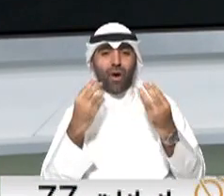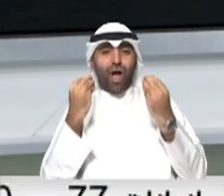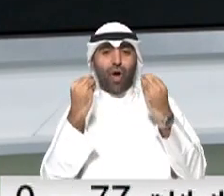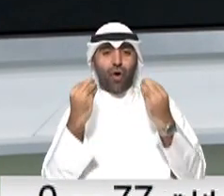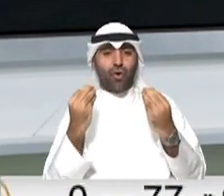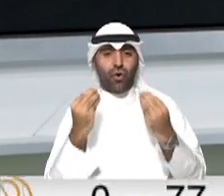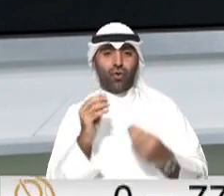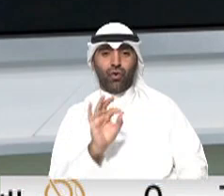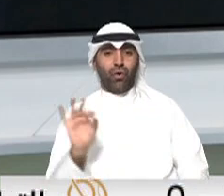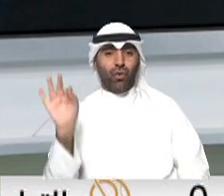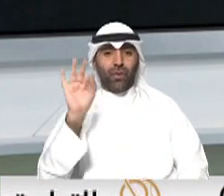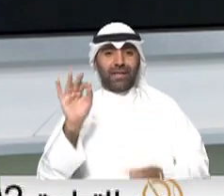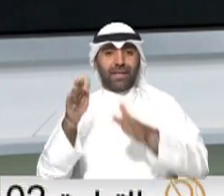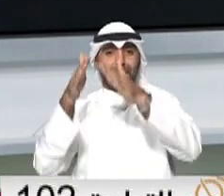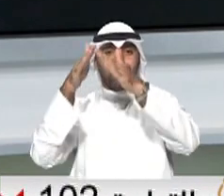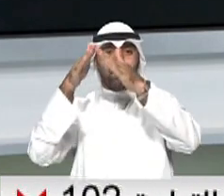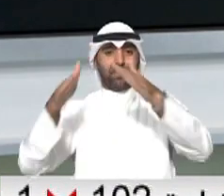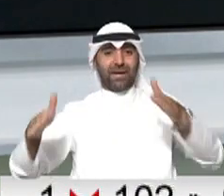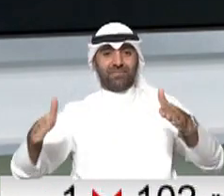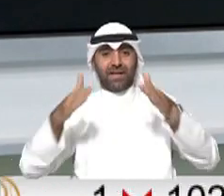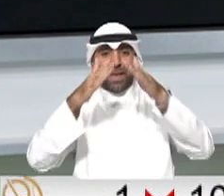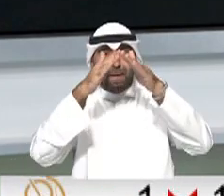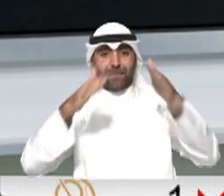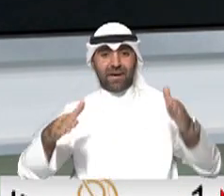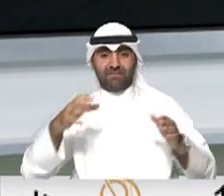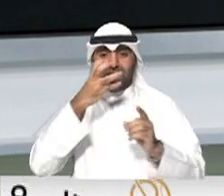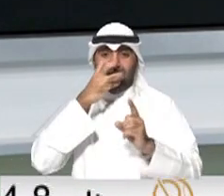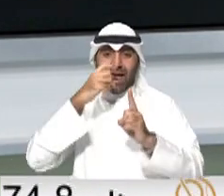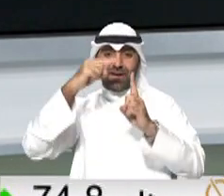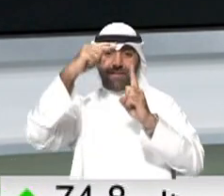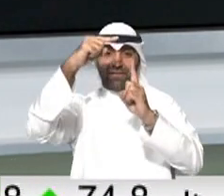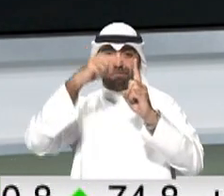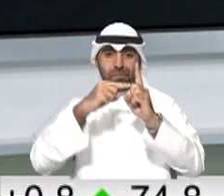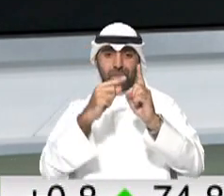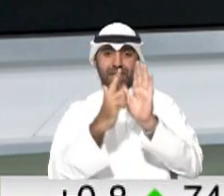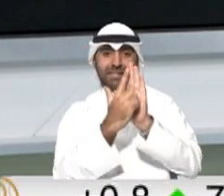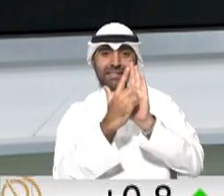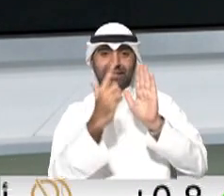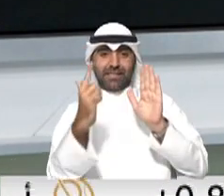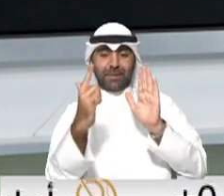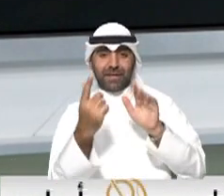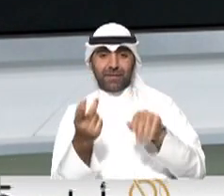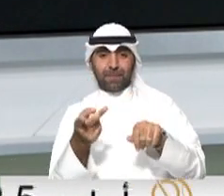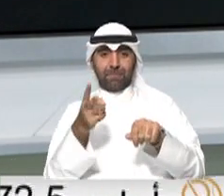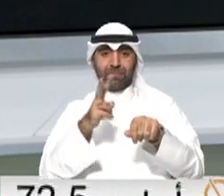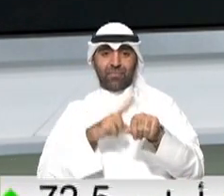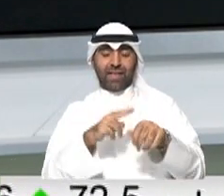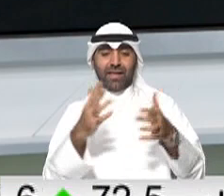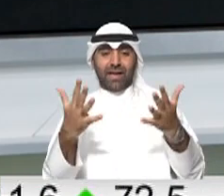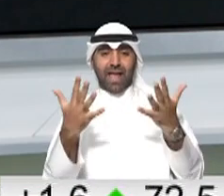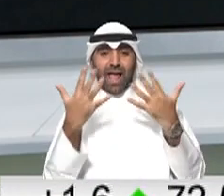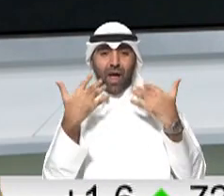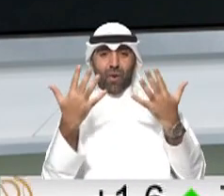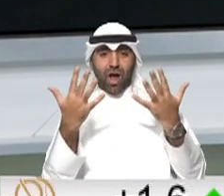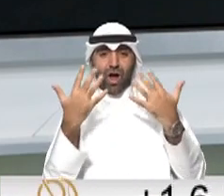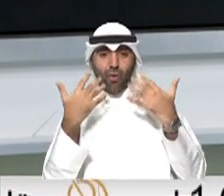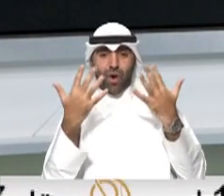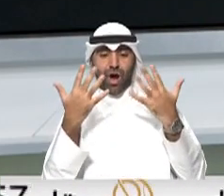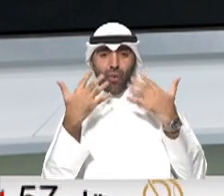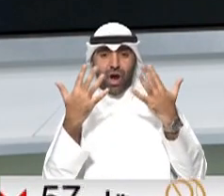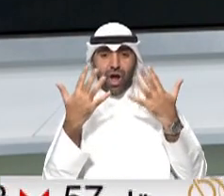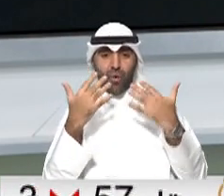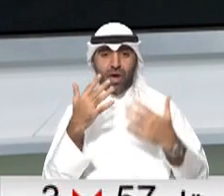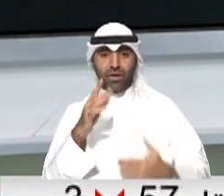الرياح بشكل عام رياح جنوبية شرقية معتدلة بسرعة بشكل عام، قد يكون هناك نشاط نسبي تصل سرعة الرياح